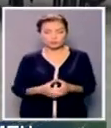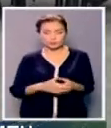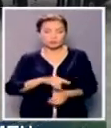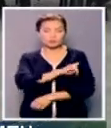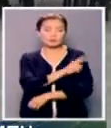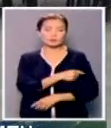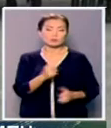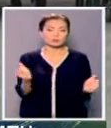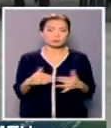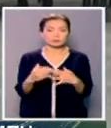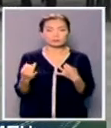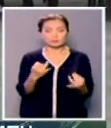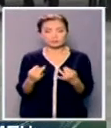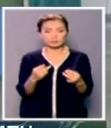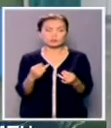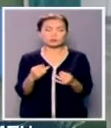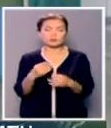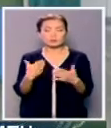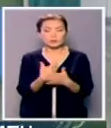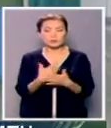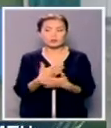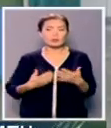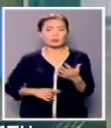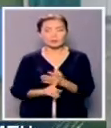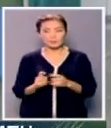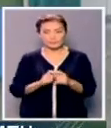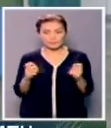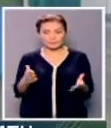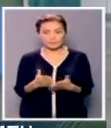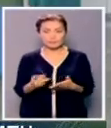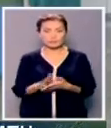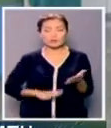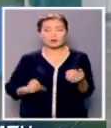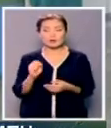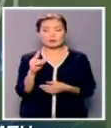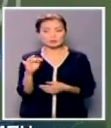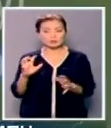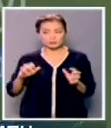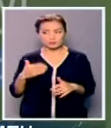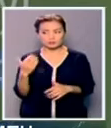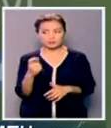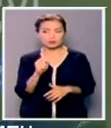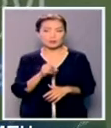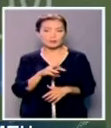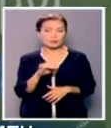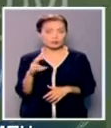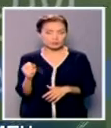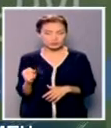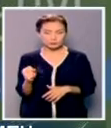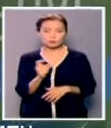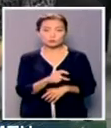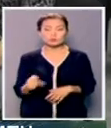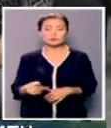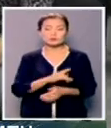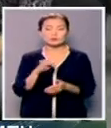мықтылар жиналған еркін кездесу Ақжолтай хабармен басталды. Алдымен облыс әкімінің орынбасары Бақытгүл Хаменова,